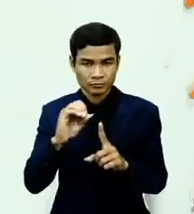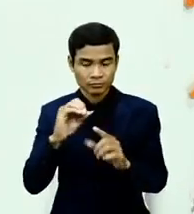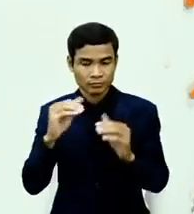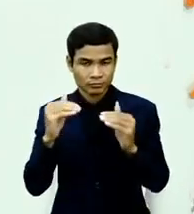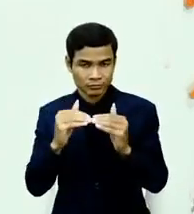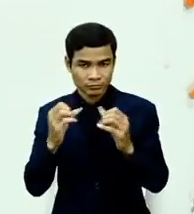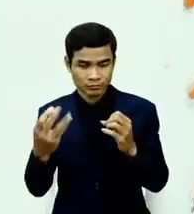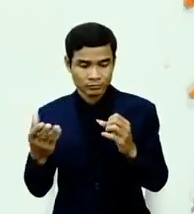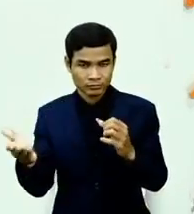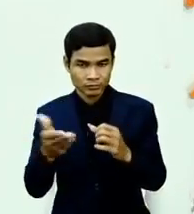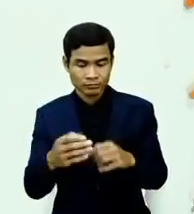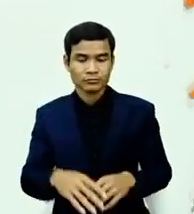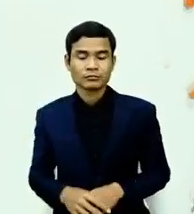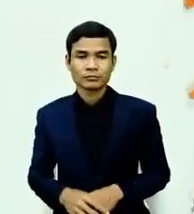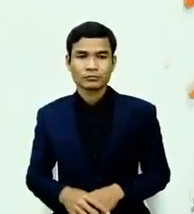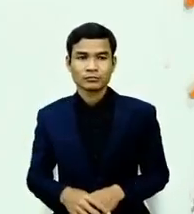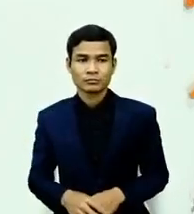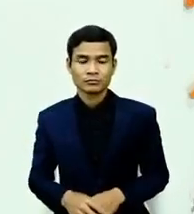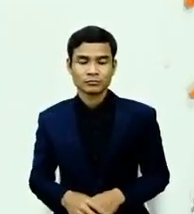រ